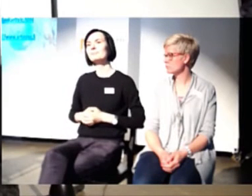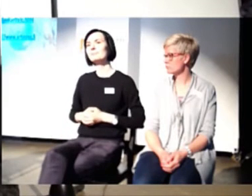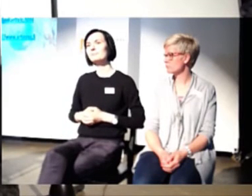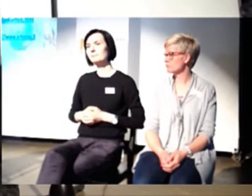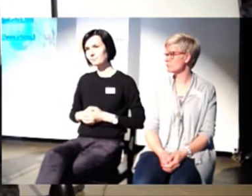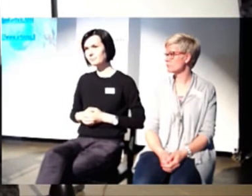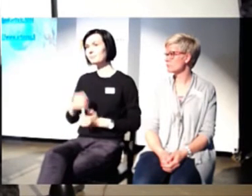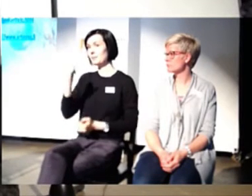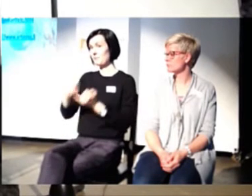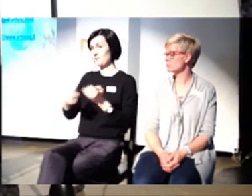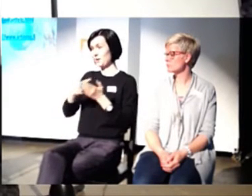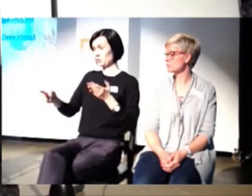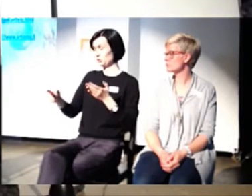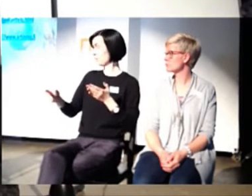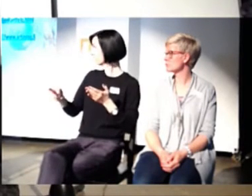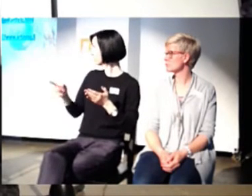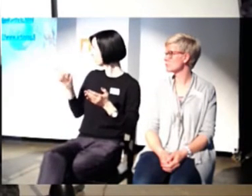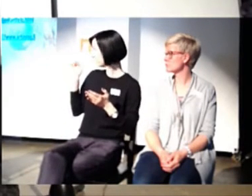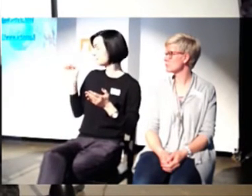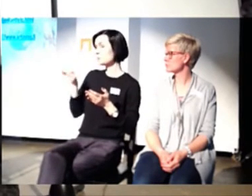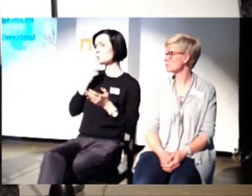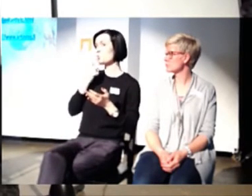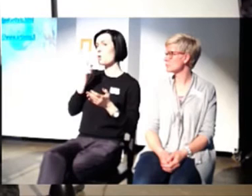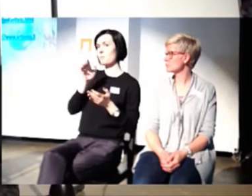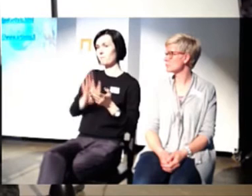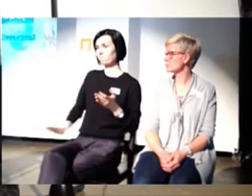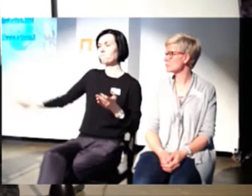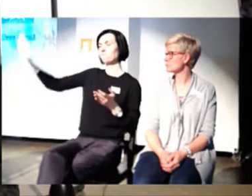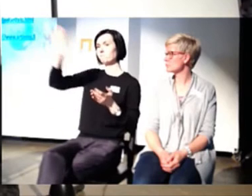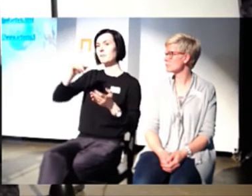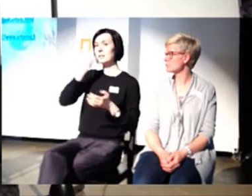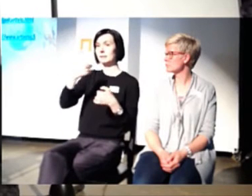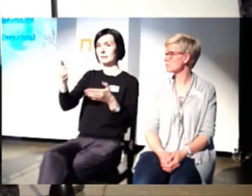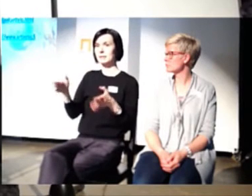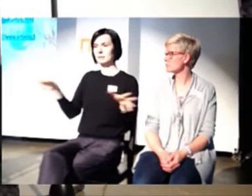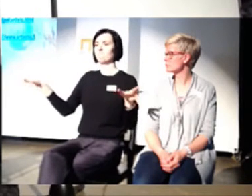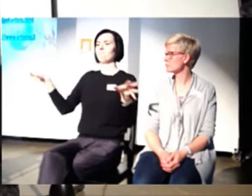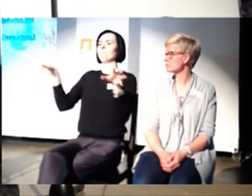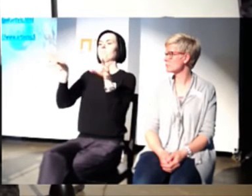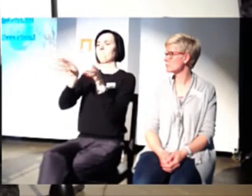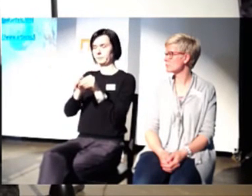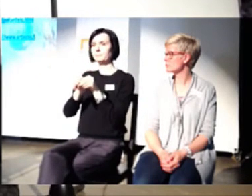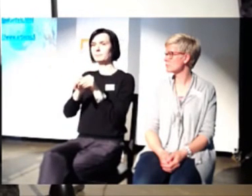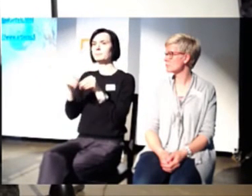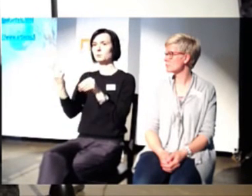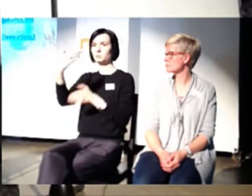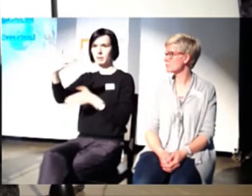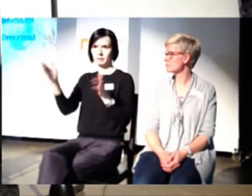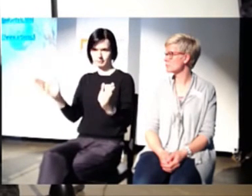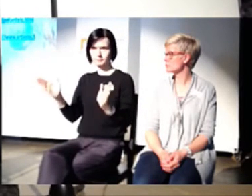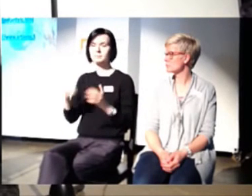kokoamaan nämä suomalaiset residenssit vielä selkeämmin omaksi kokonaisuudekseen. Ja siellä tulee olemaan